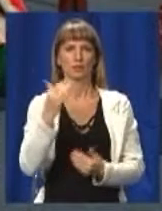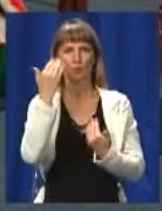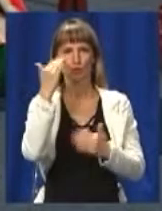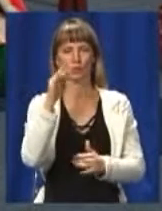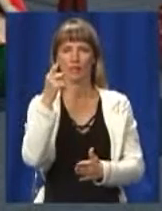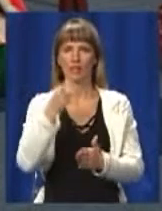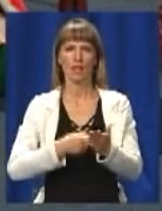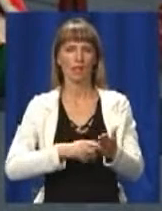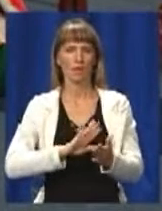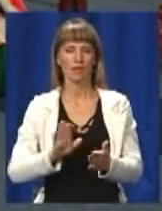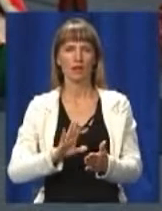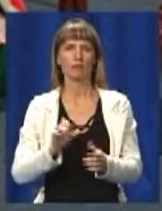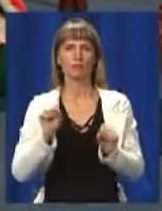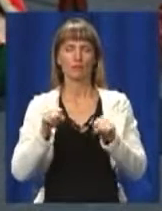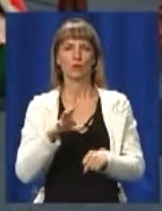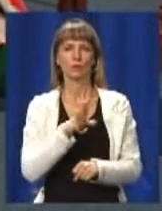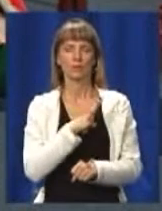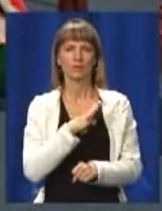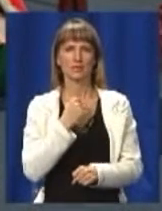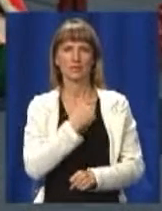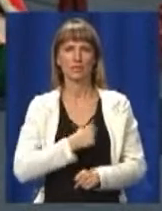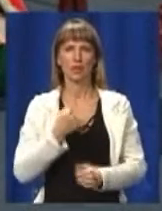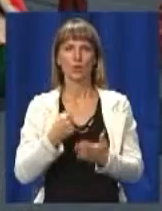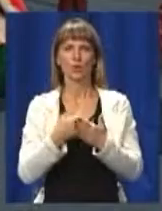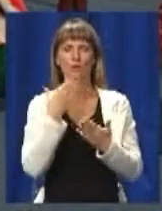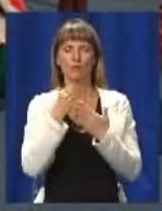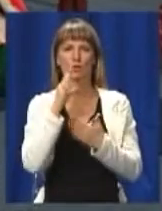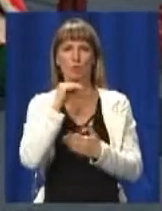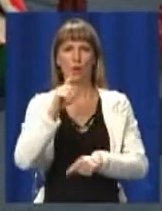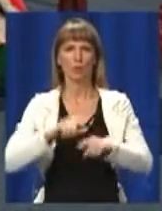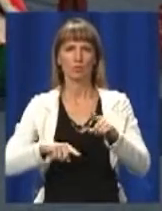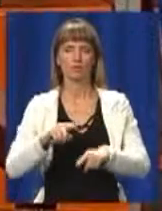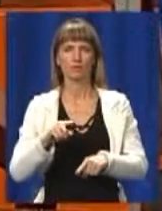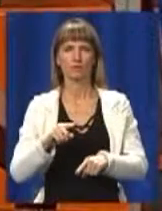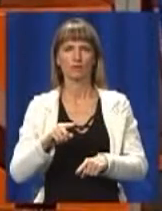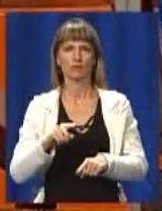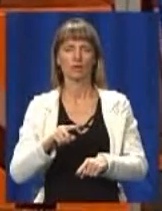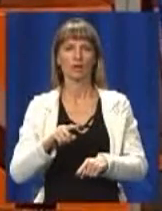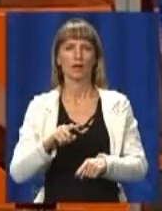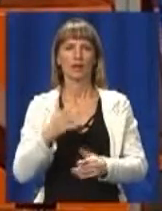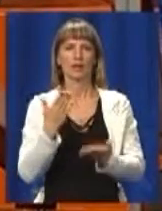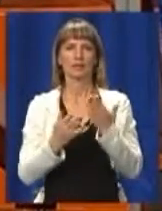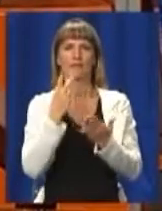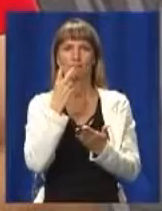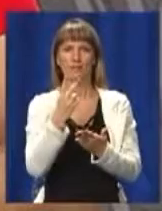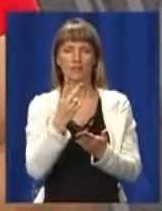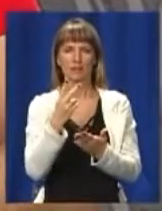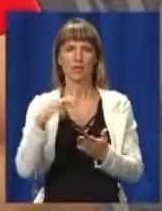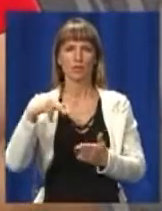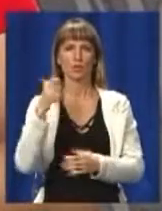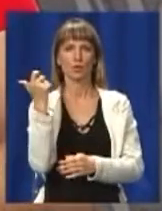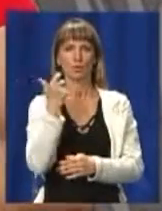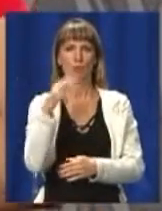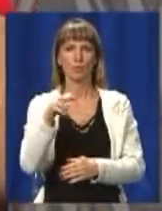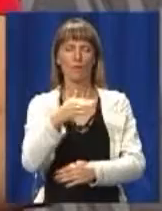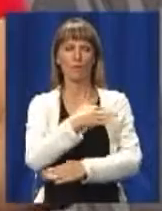довіряють. І причому можуть бути, навіть уявіть собі, агресивними до своїх собачих родичів. Тобто, ну, якщо бачить він, що от йдеш ти з